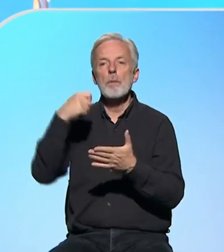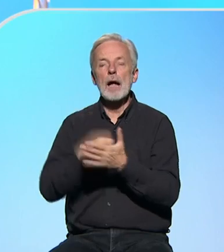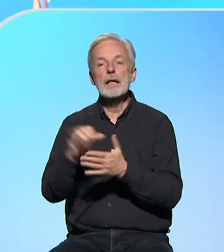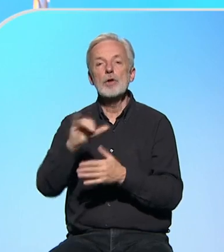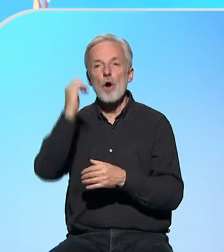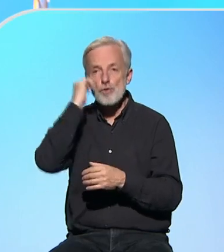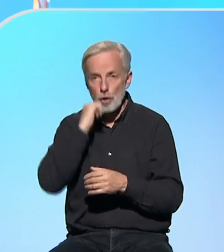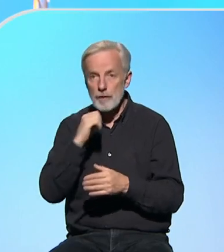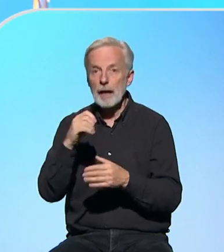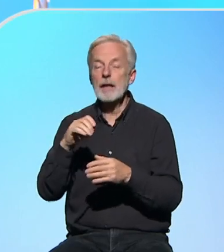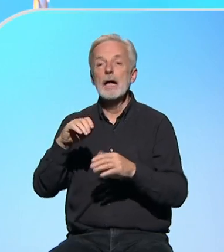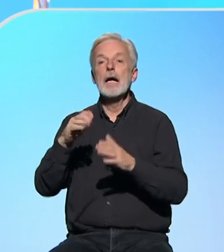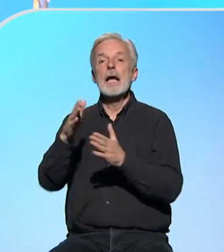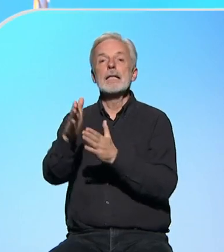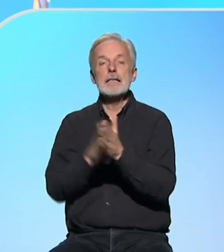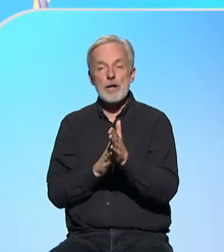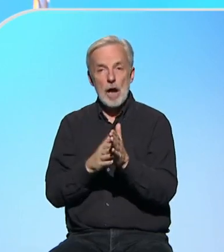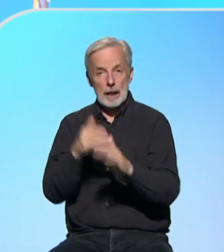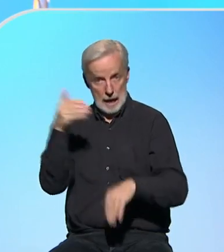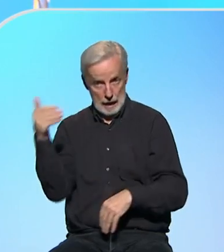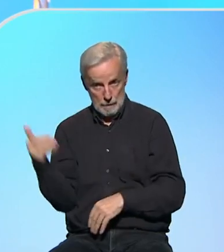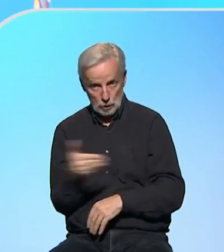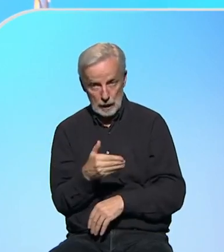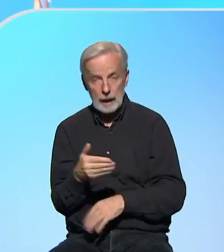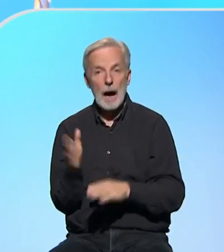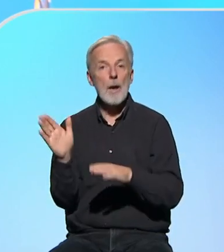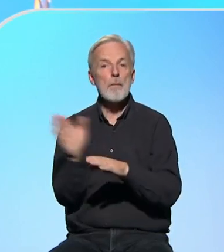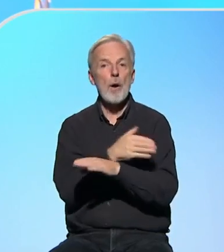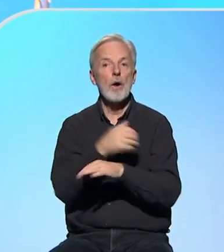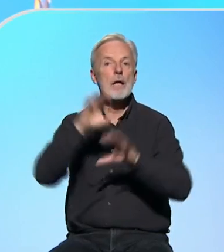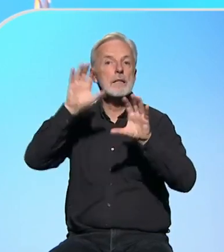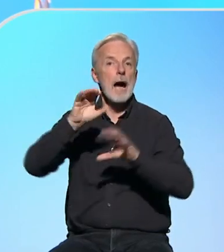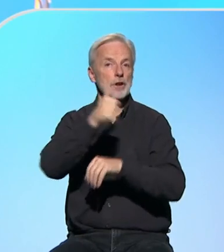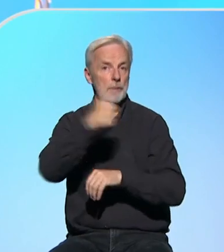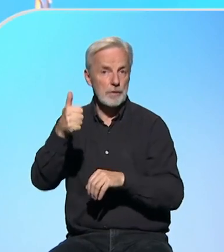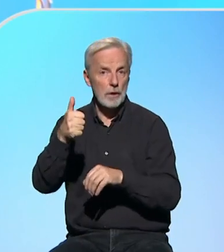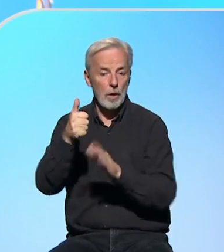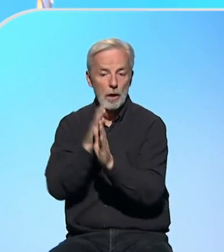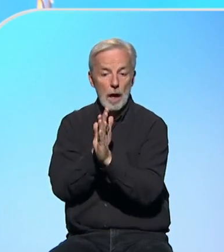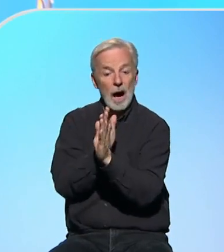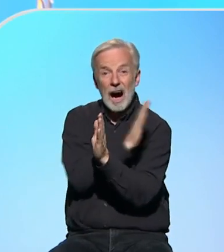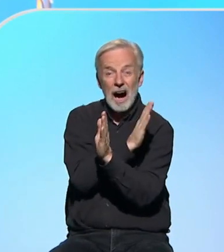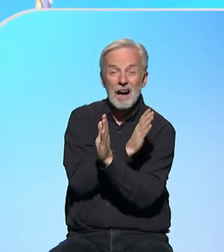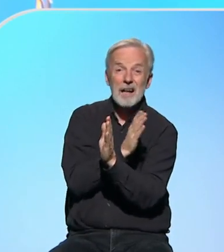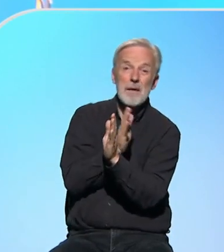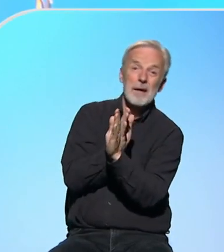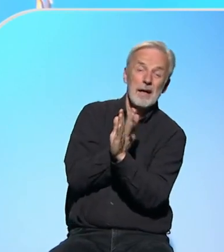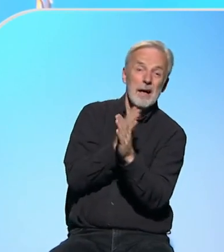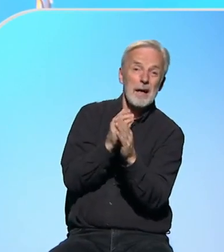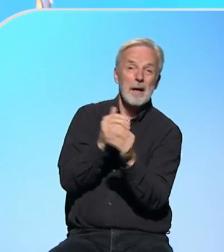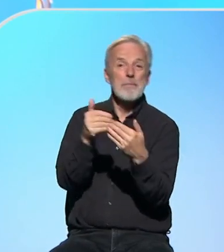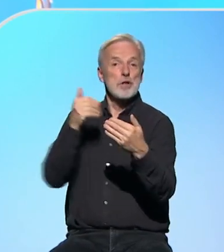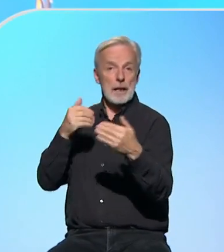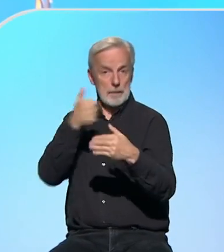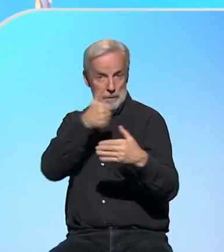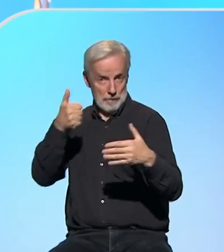starších úvěrů, které jsou zatím ještě takzvaně zafixované, tak ty zatím ještě pořád běží podle těch starých podmínek a do těch nových podmínek vpadnou teprve v nové